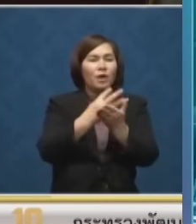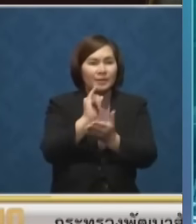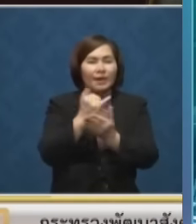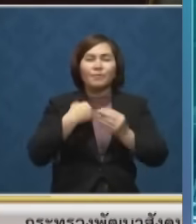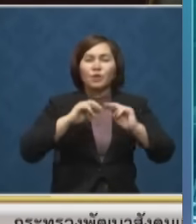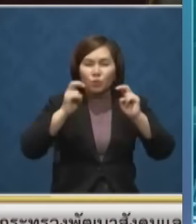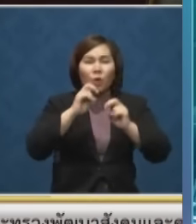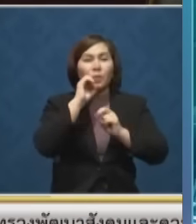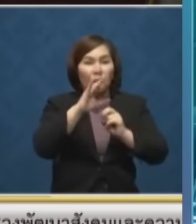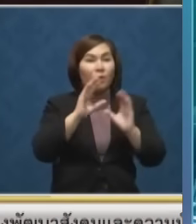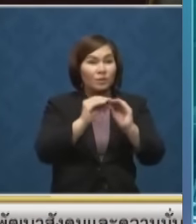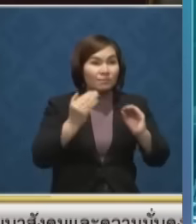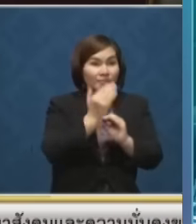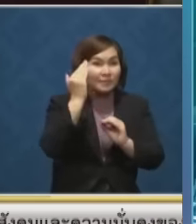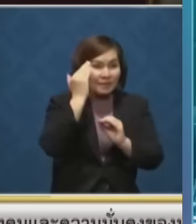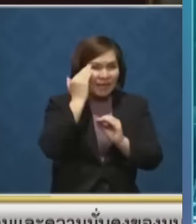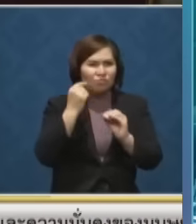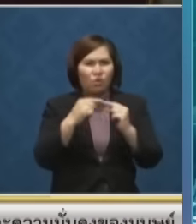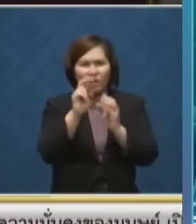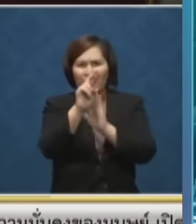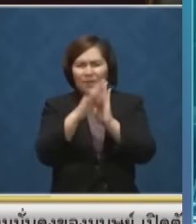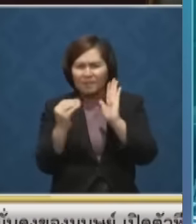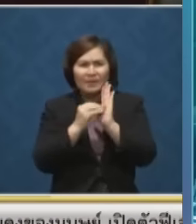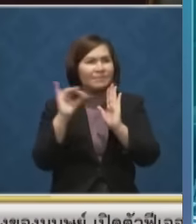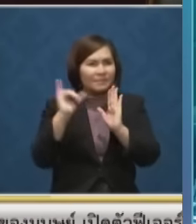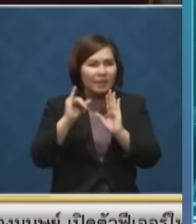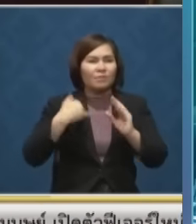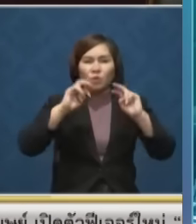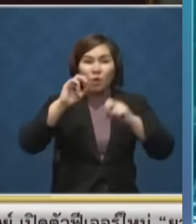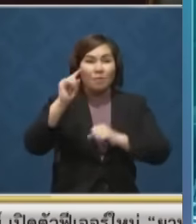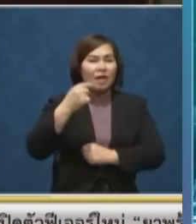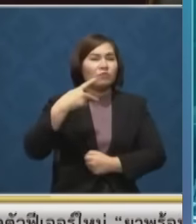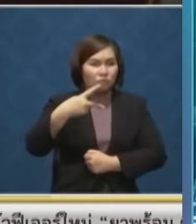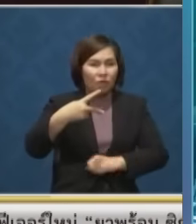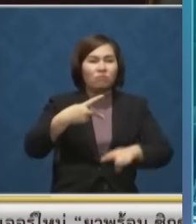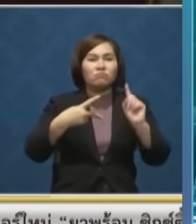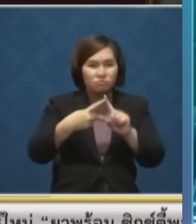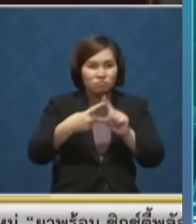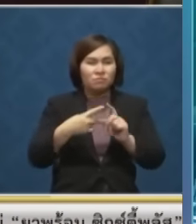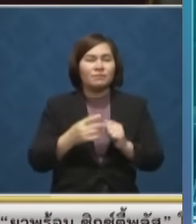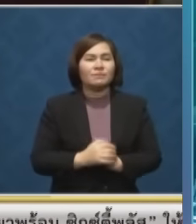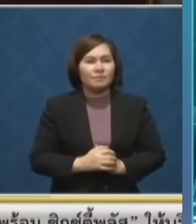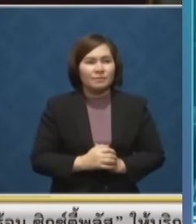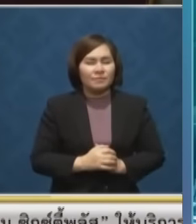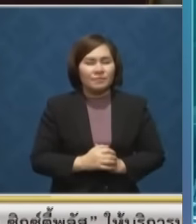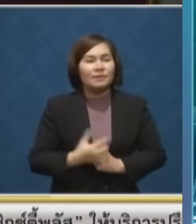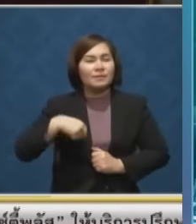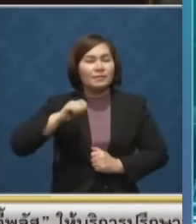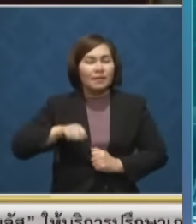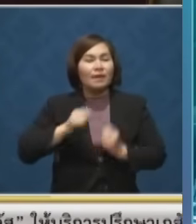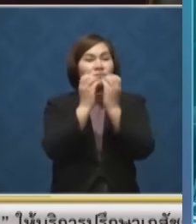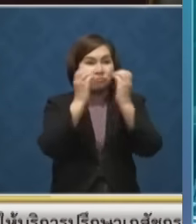านนะฮะจะต้องให้ลำดับต่อไปพรรคที่มีเสียงรองจากก้าวไกลเนี่ยขึ้นมาเป็นผู้นำฝ่ายค้านแทนเพราะฉะนั้นวันนี้ผู้สื่อข่าวก็เลยไปถามหม